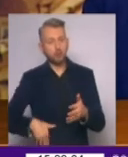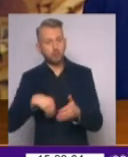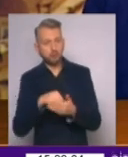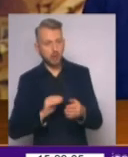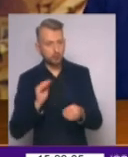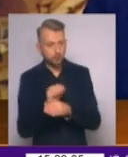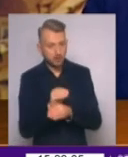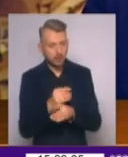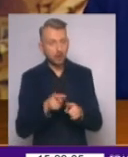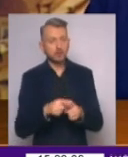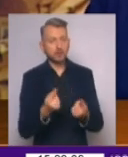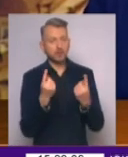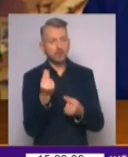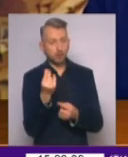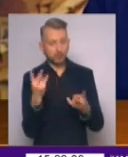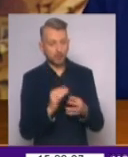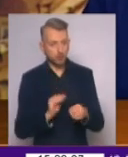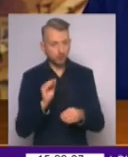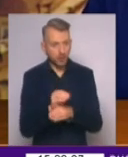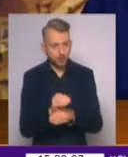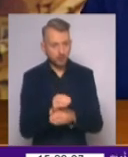великі кошти, треба доплачувати,